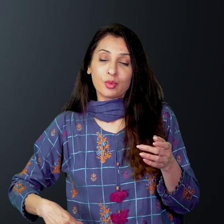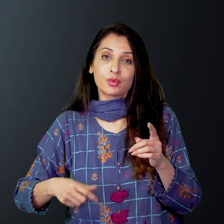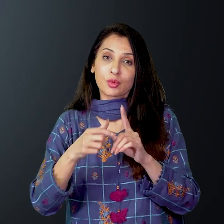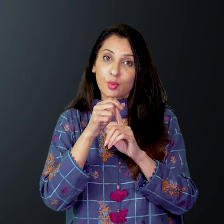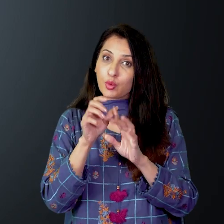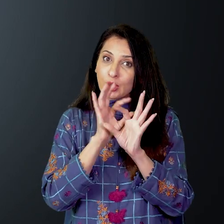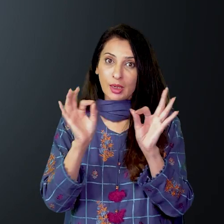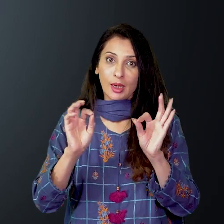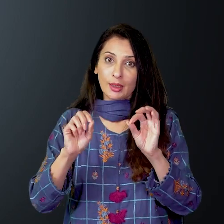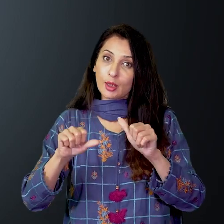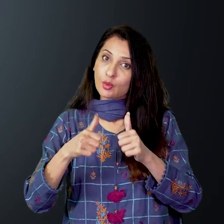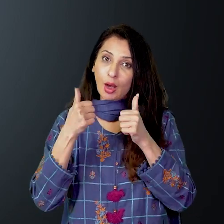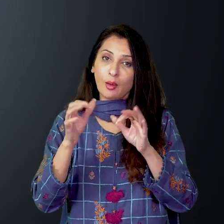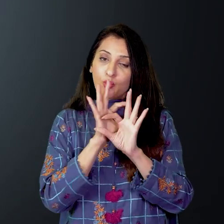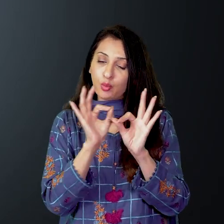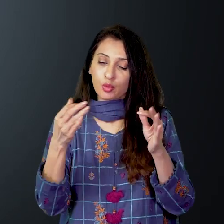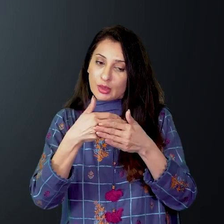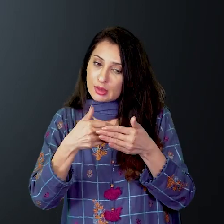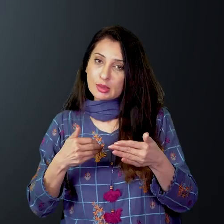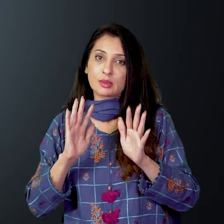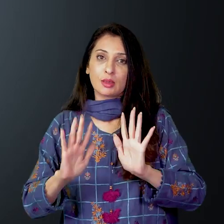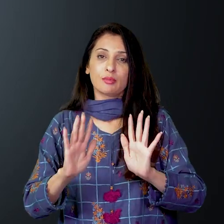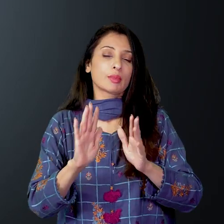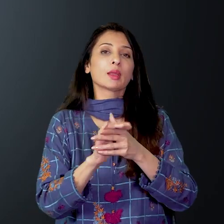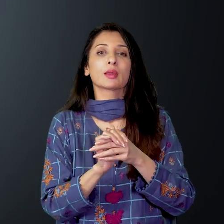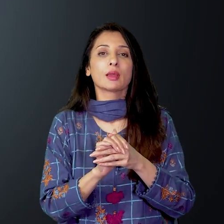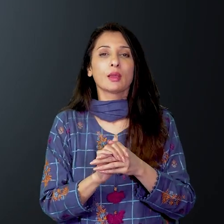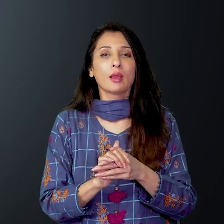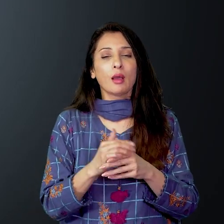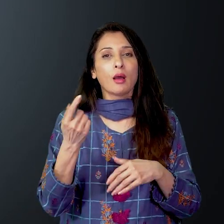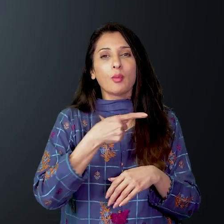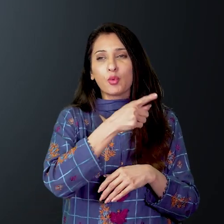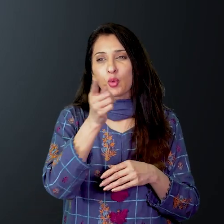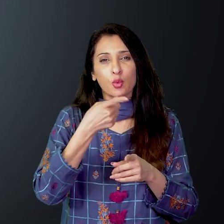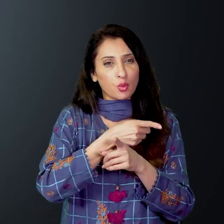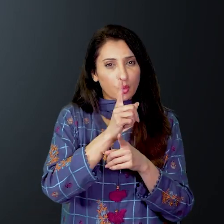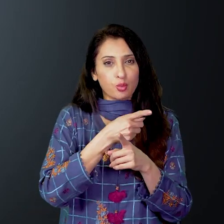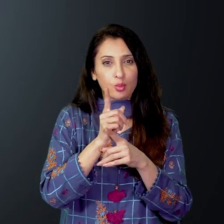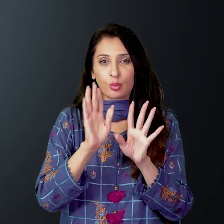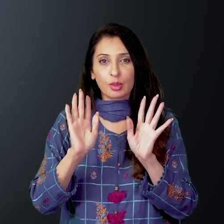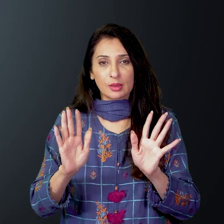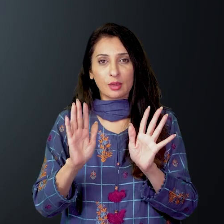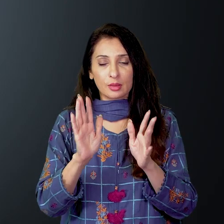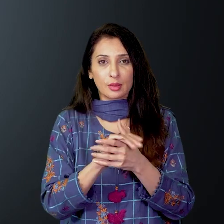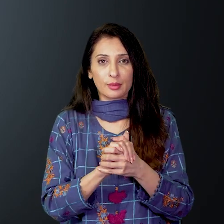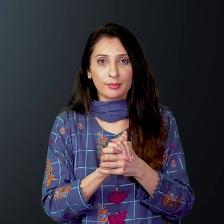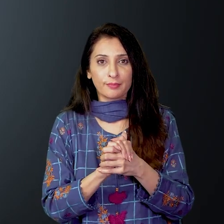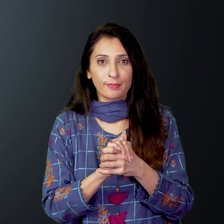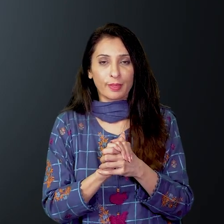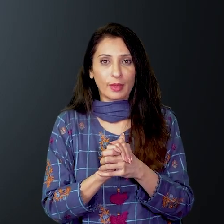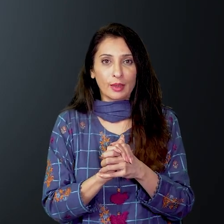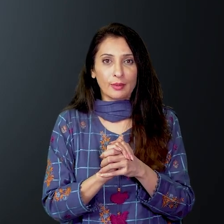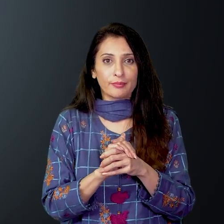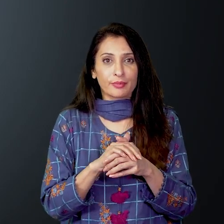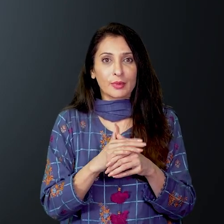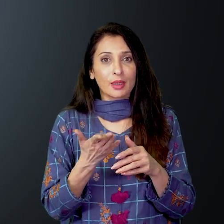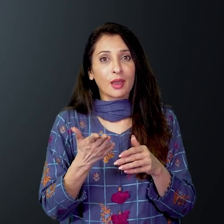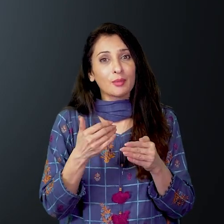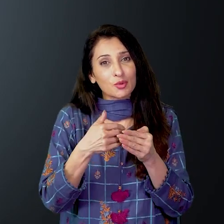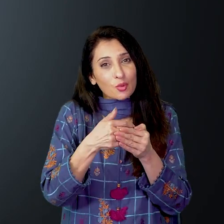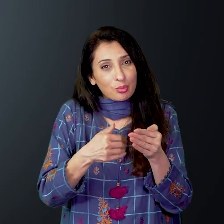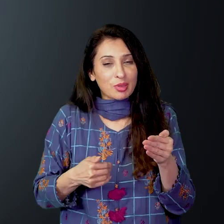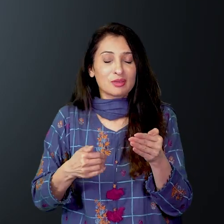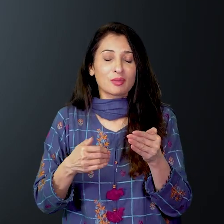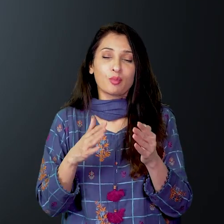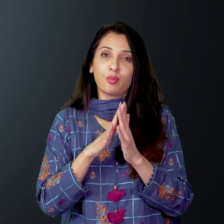आपकी अपनी ज़ात को होगा। हम बहुत बताते हैं इस बारे में, अवेयरनेस बहुत ज़्यादा फैलाते हैं कि किसी तरीके